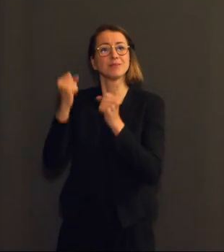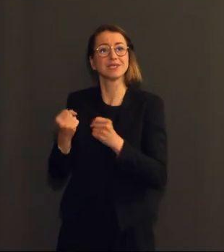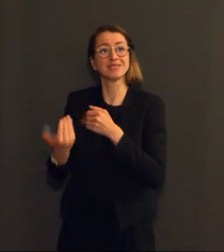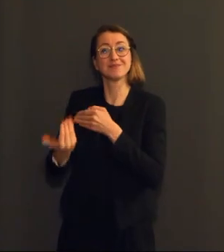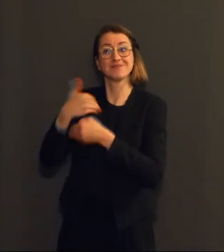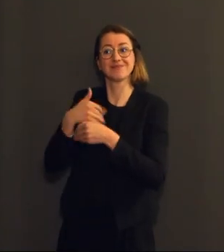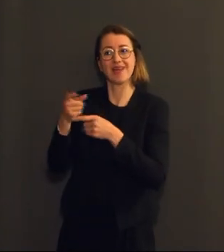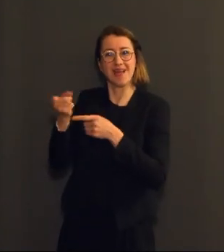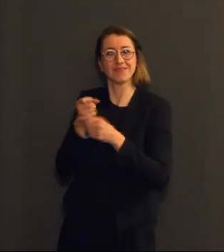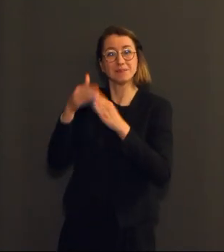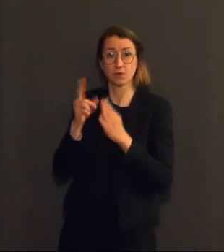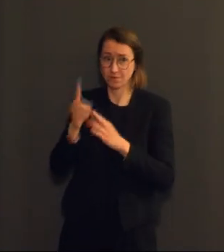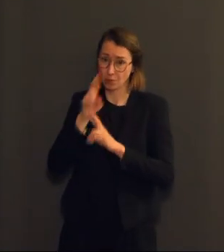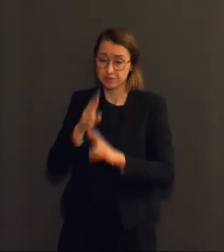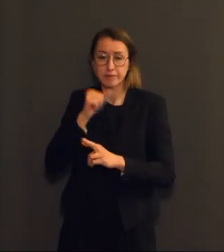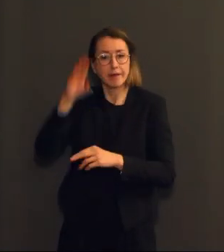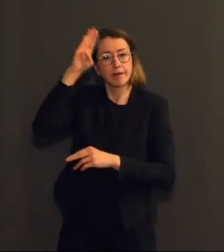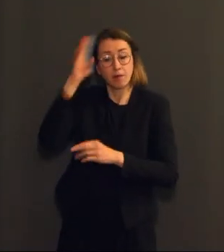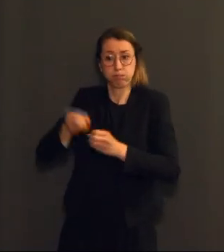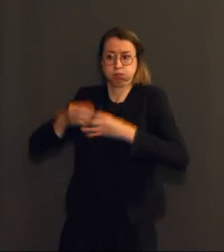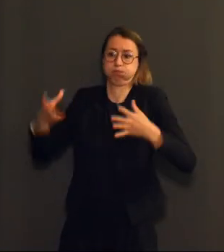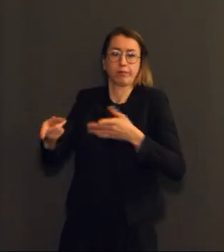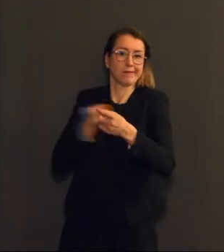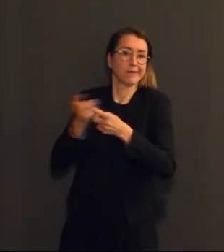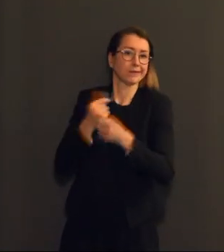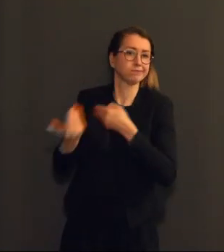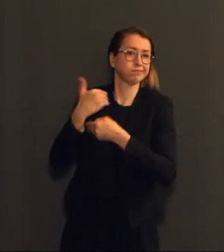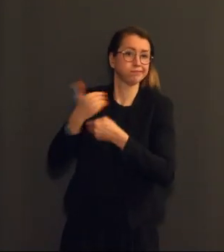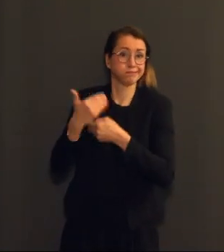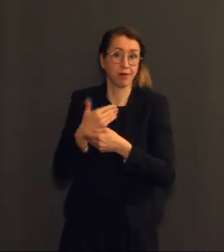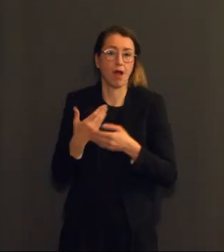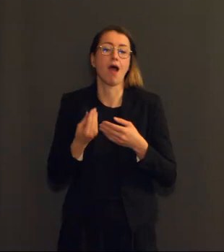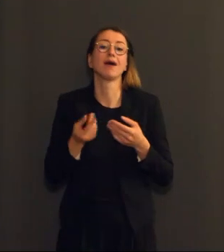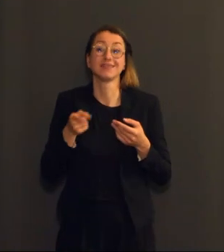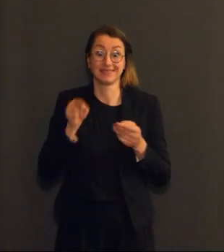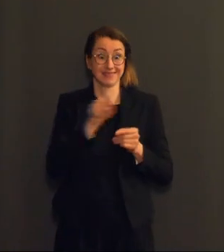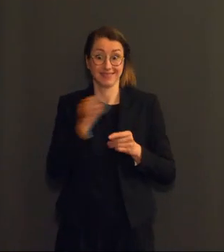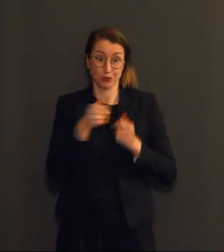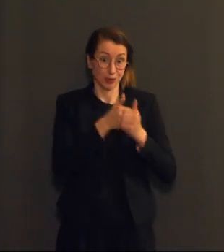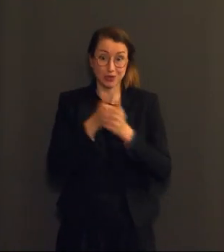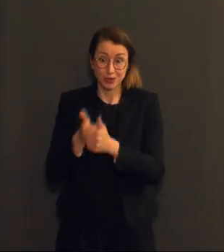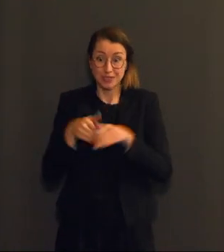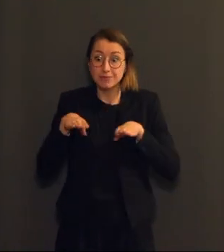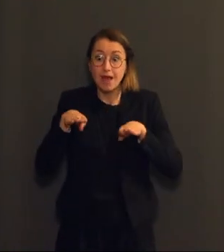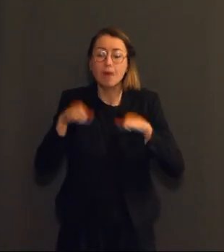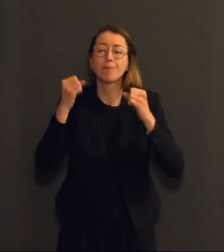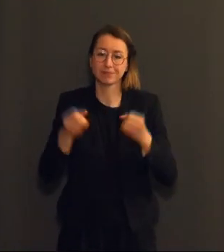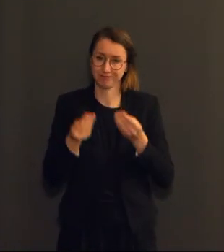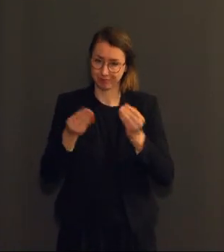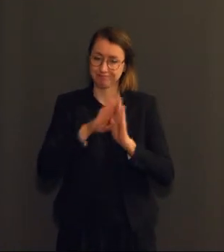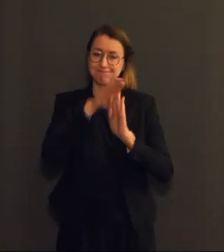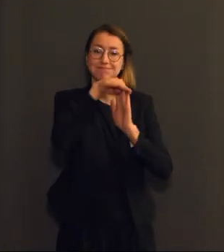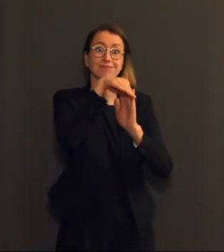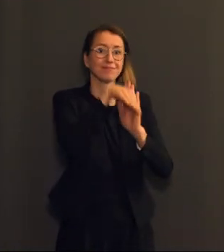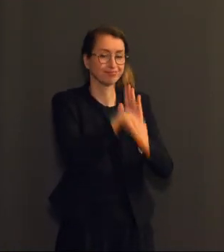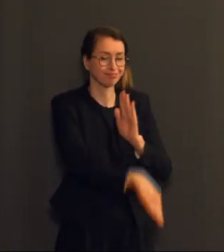vaincre cette troisième vague et pour arriver à des situations où, en chiffres, nous pourrons plus facilement réouvrir les structures